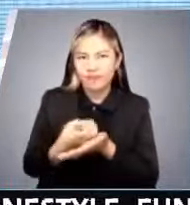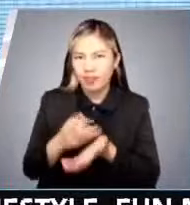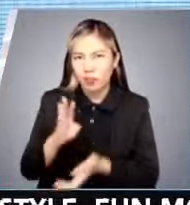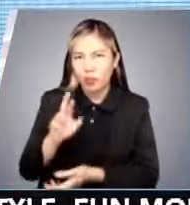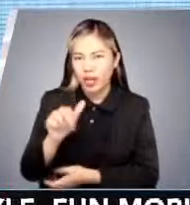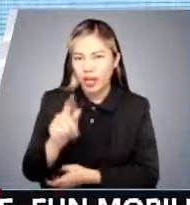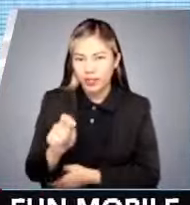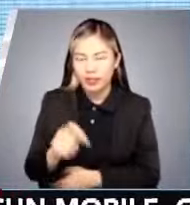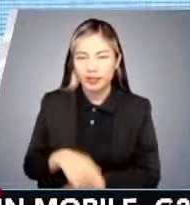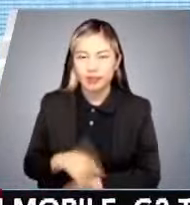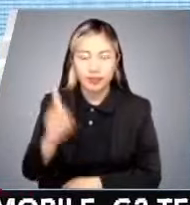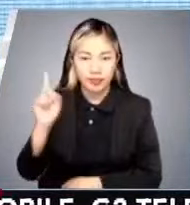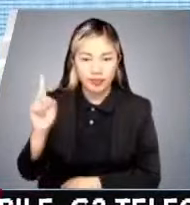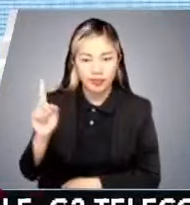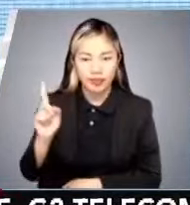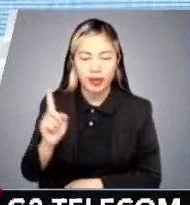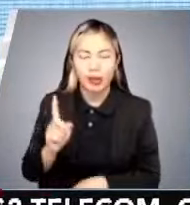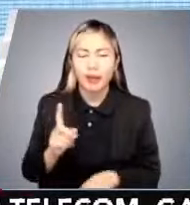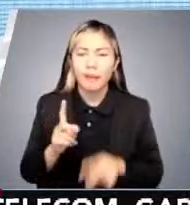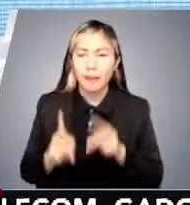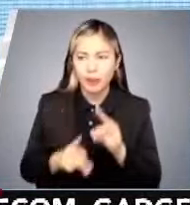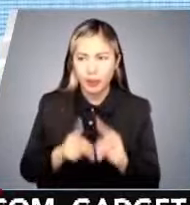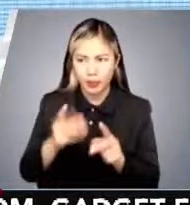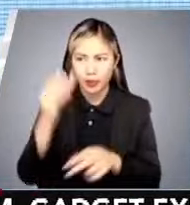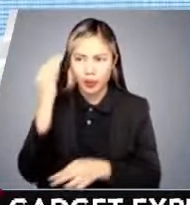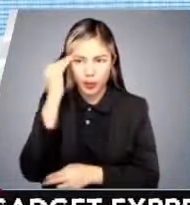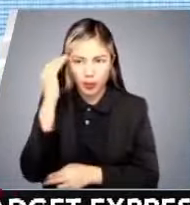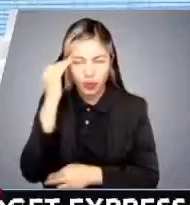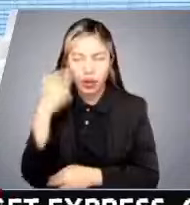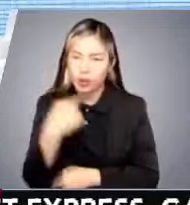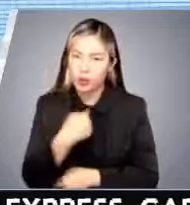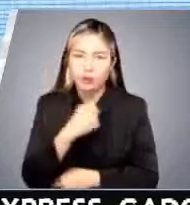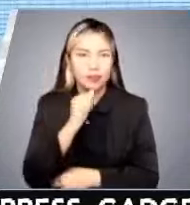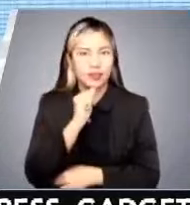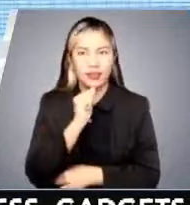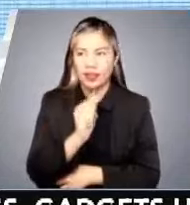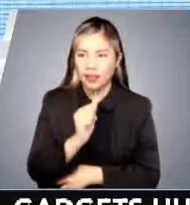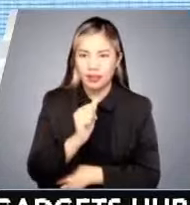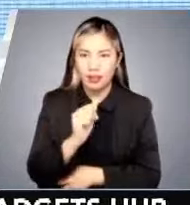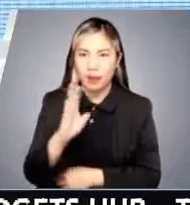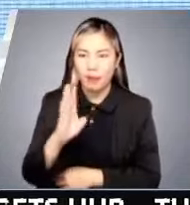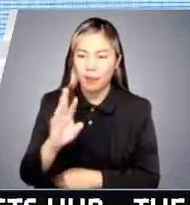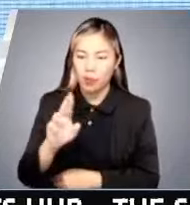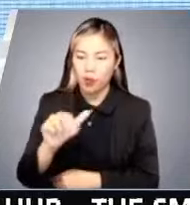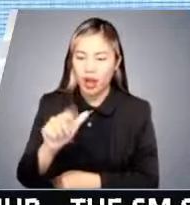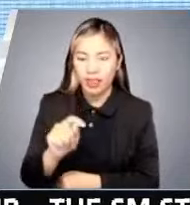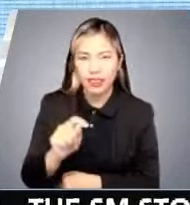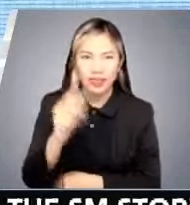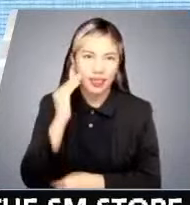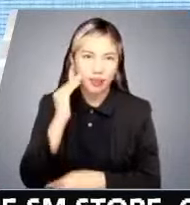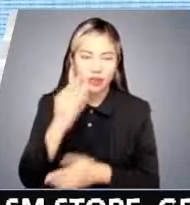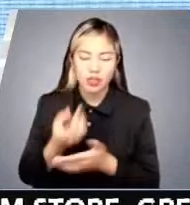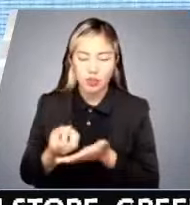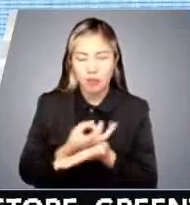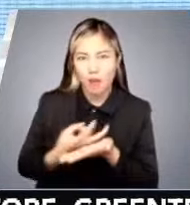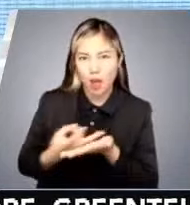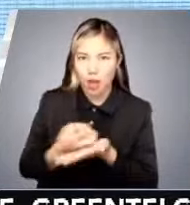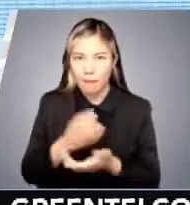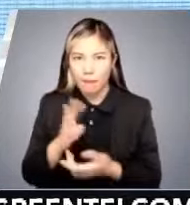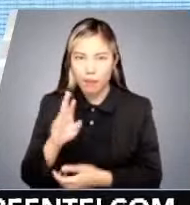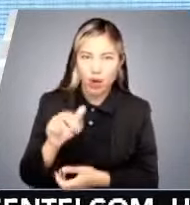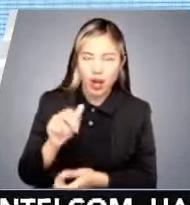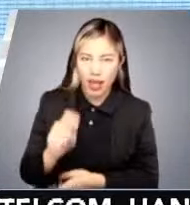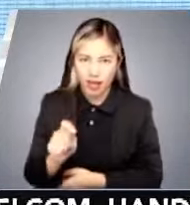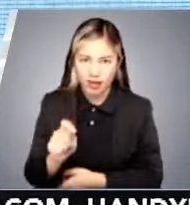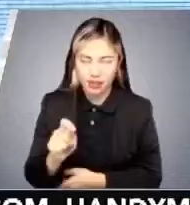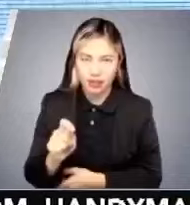Alam ng taong bayan na hindi ako bratinela o spoiled brat dahil kilala nila ako simula nung